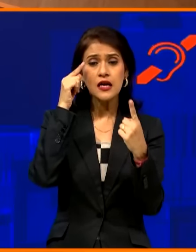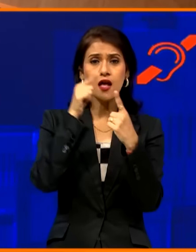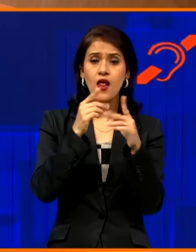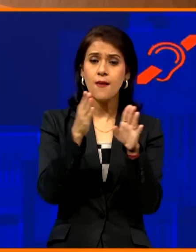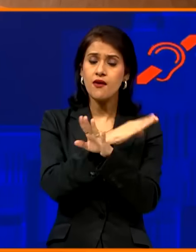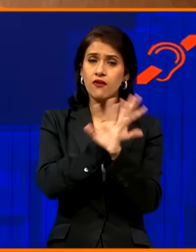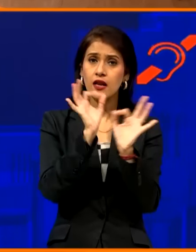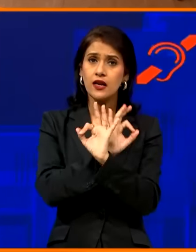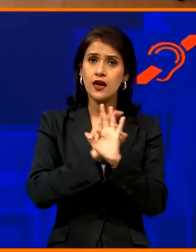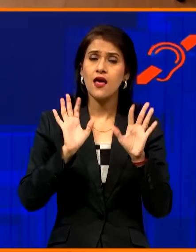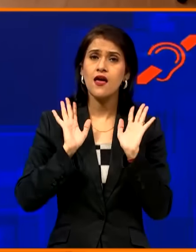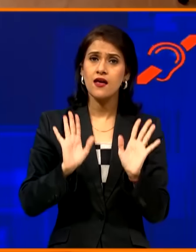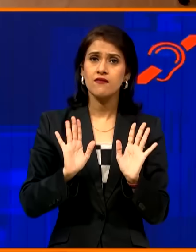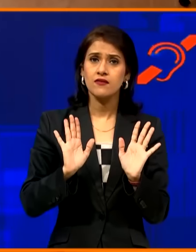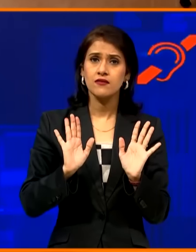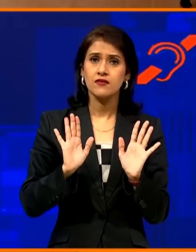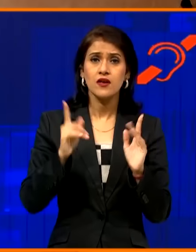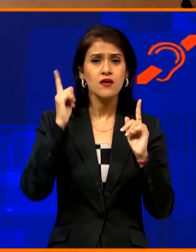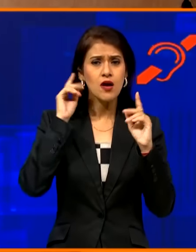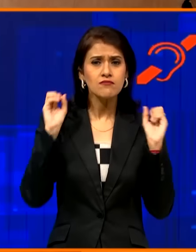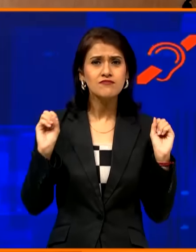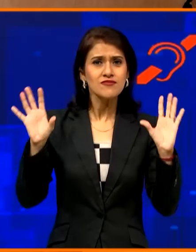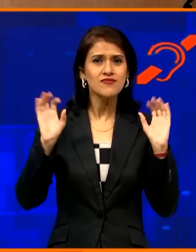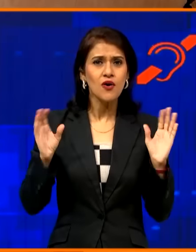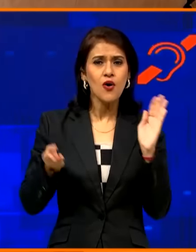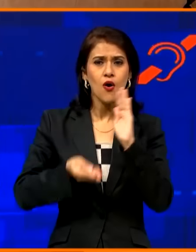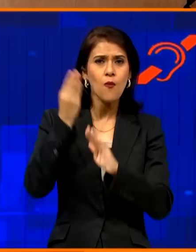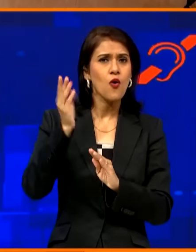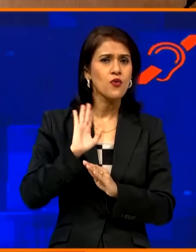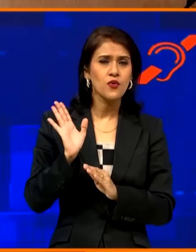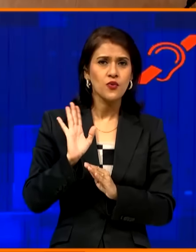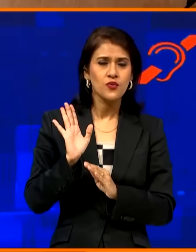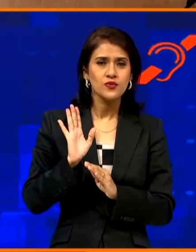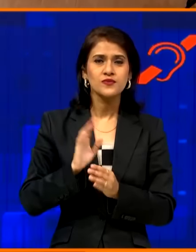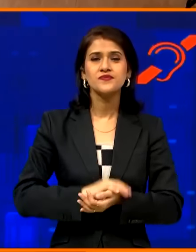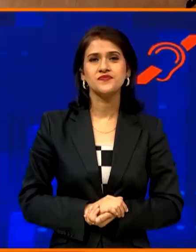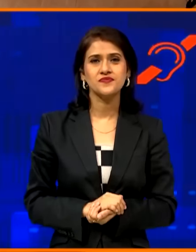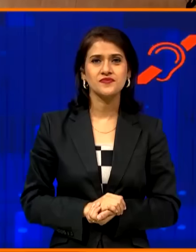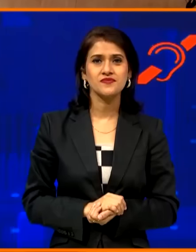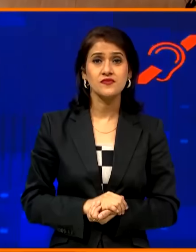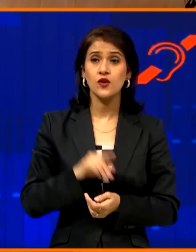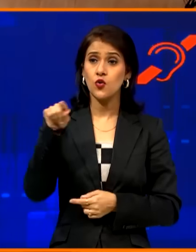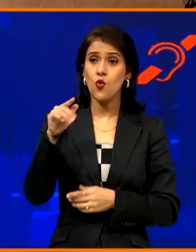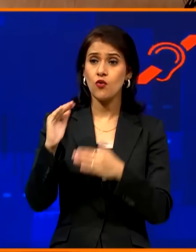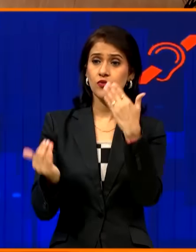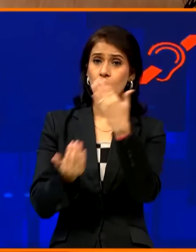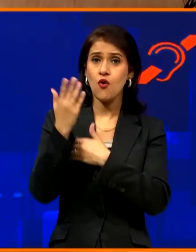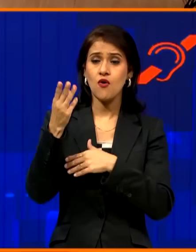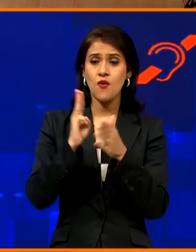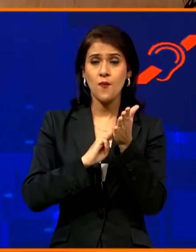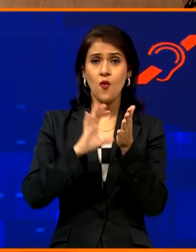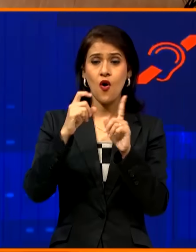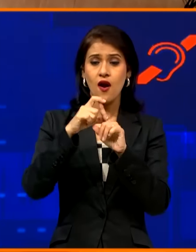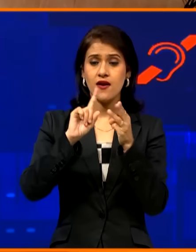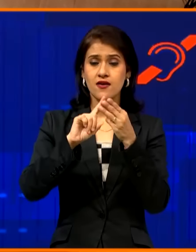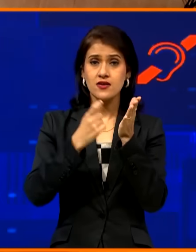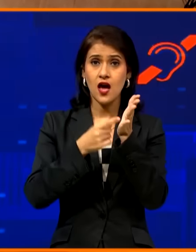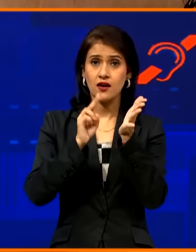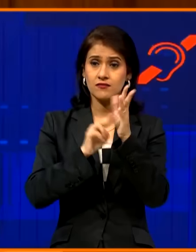जाएंगे क्यों जाएंगे वो हमें तो कहना पड़ेगा अब आप आधुनिक हो जाए उसके